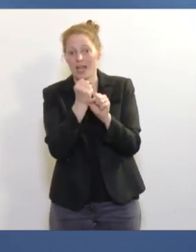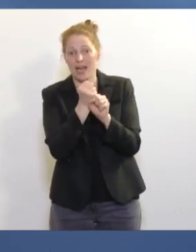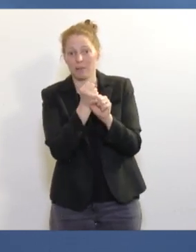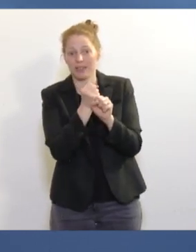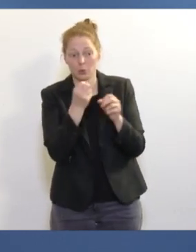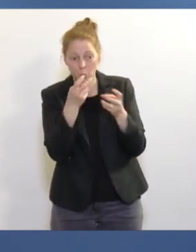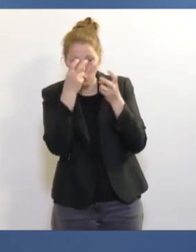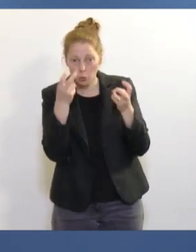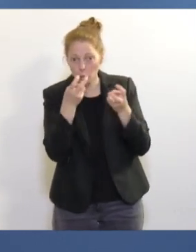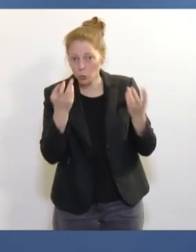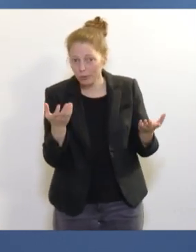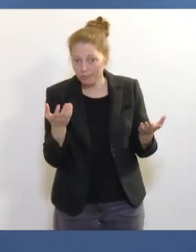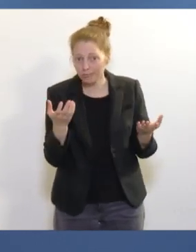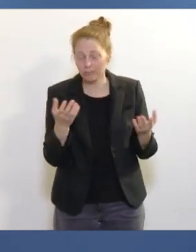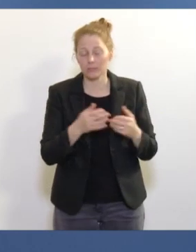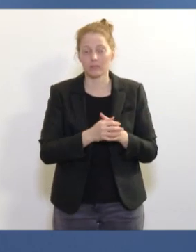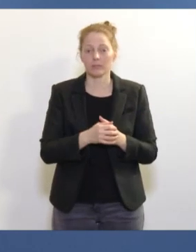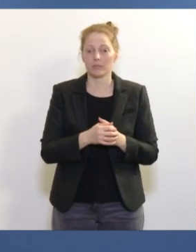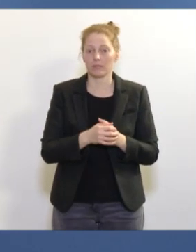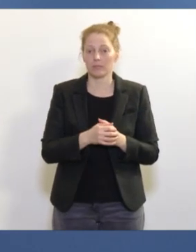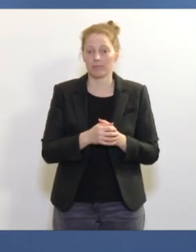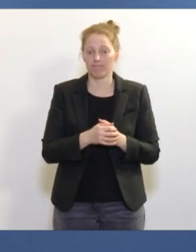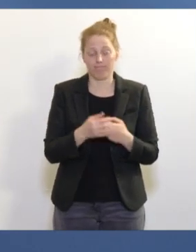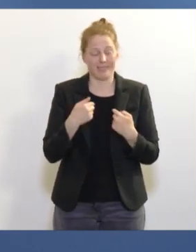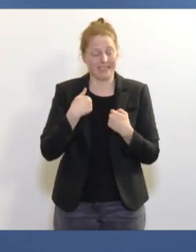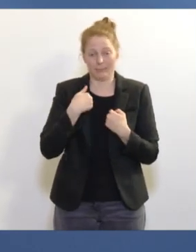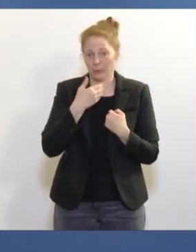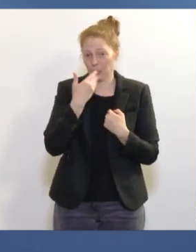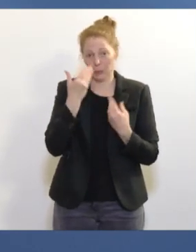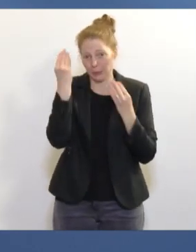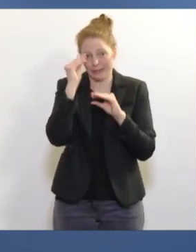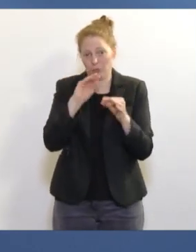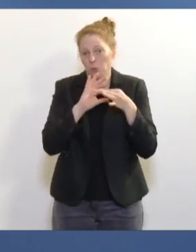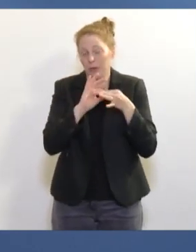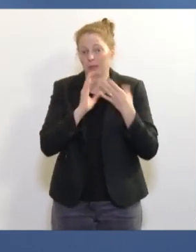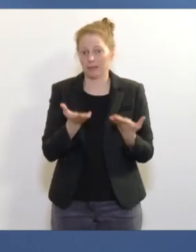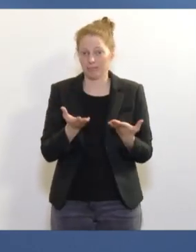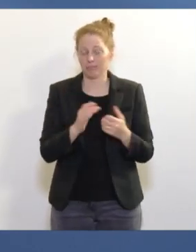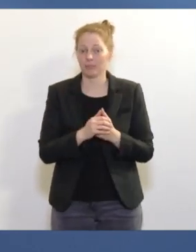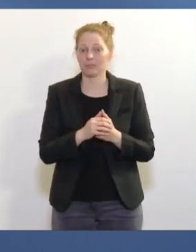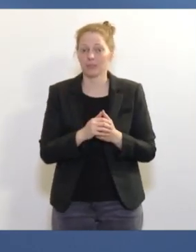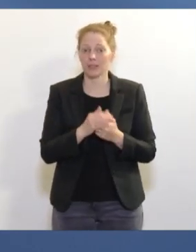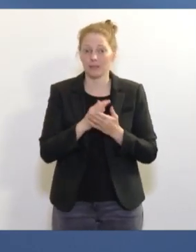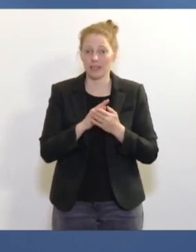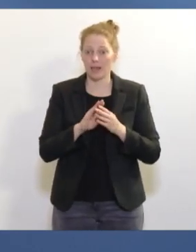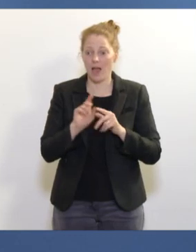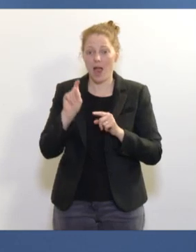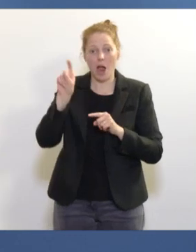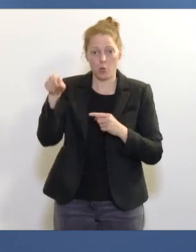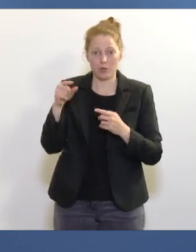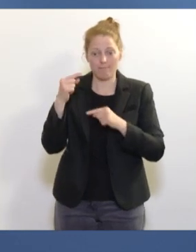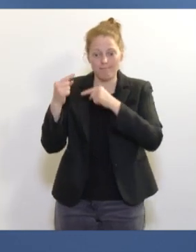Frage, die ich schon mal direkt von der ADEM diskutiert habe. Ich meine, wenn ich gucke, wie die Entwicklung am Ausland war und